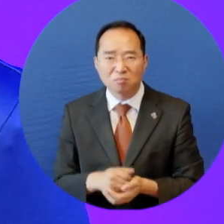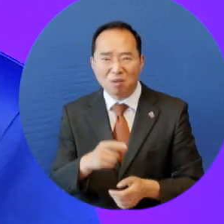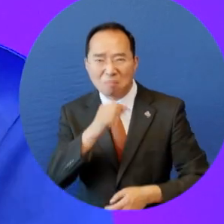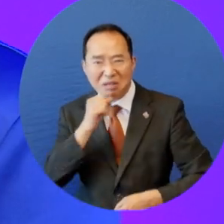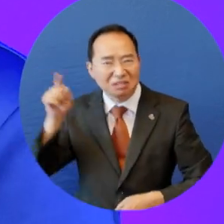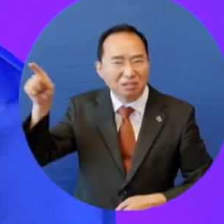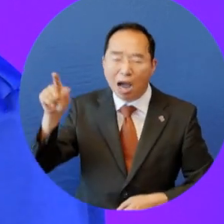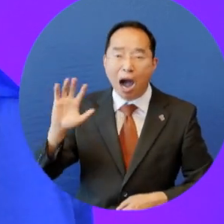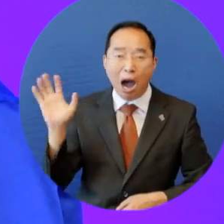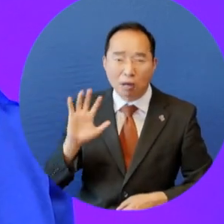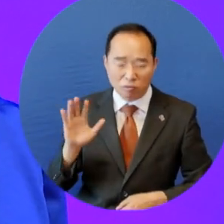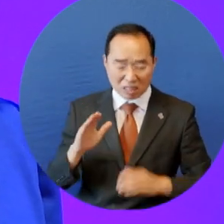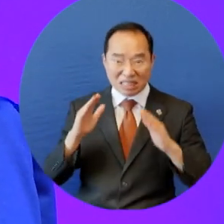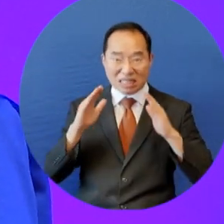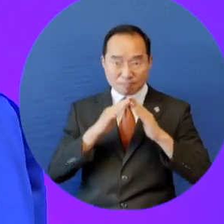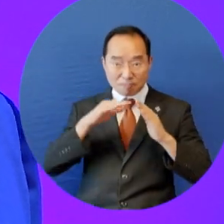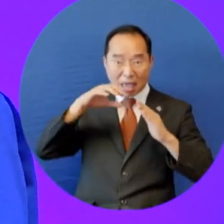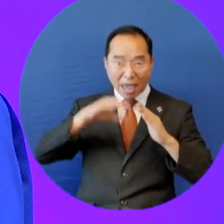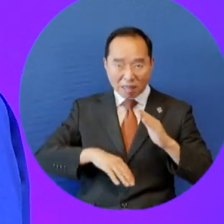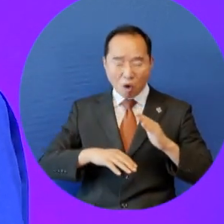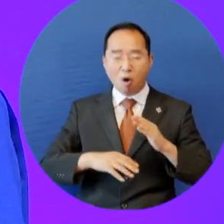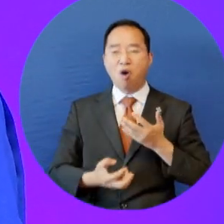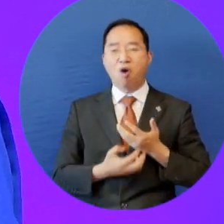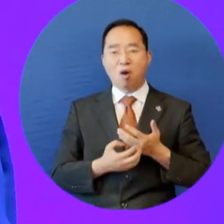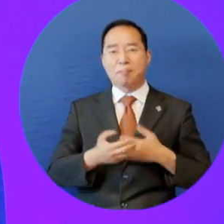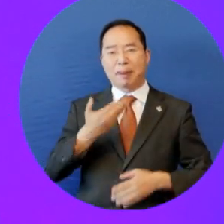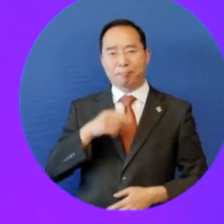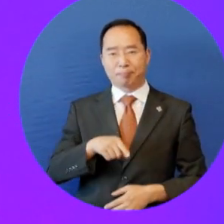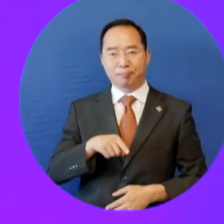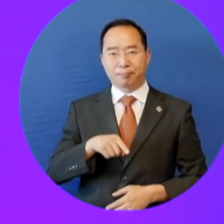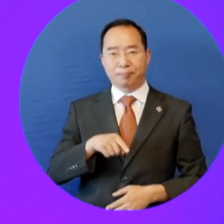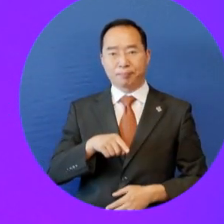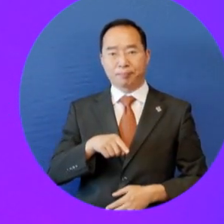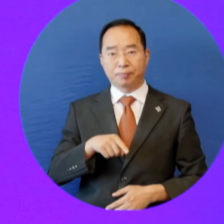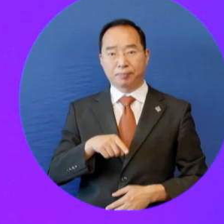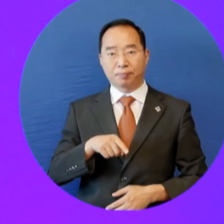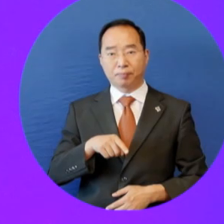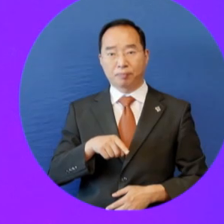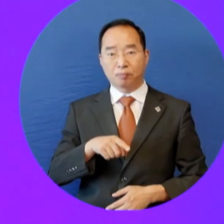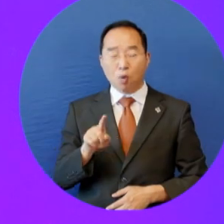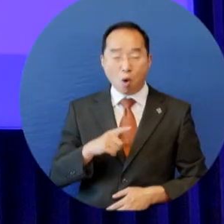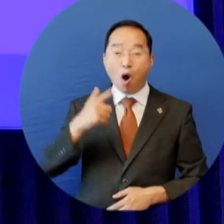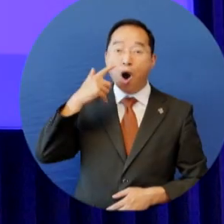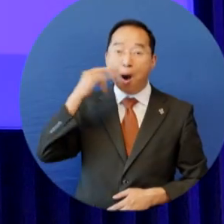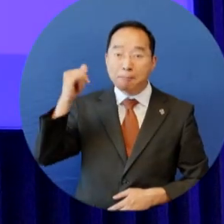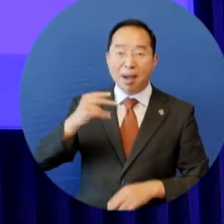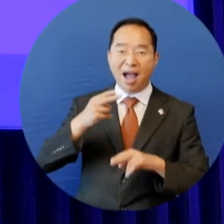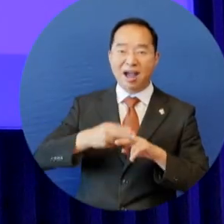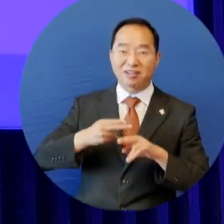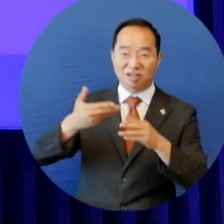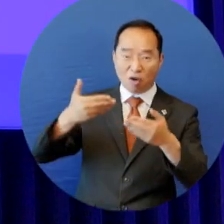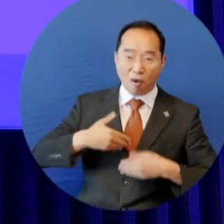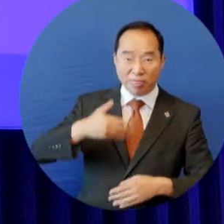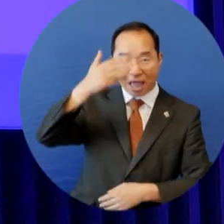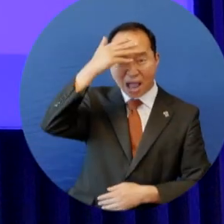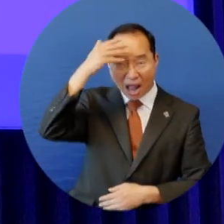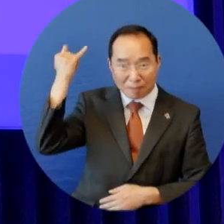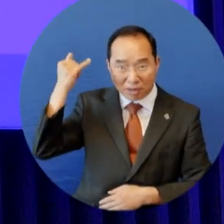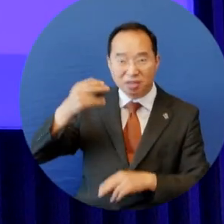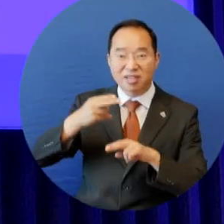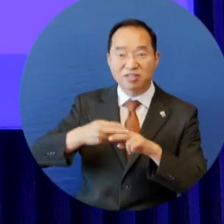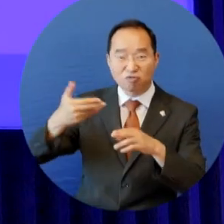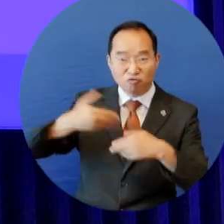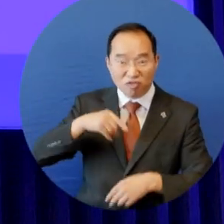너무나 평범한 집밥을 얘기했습니다. 그런데 그 집밥은 그냥 집밥이 아니었어요. 엄마가 해주신 음식,